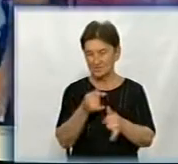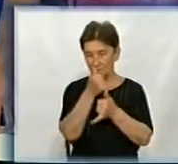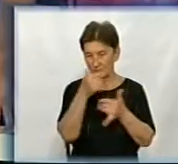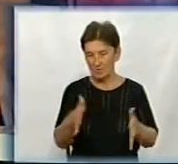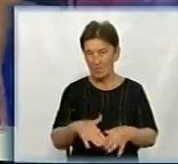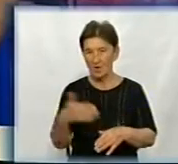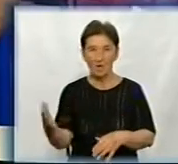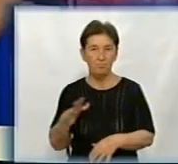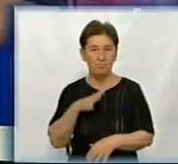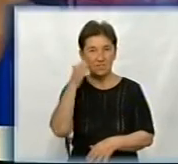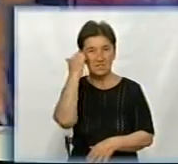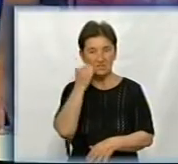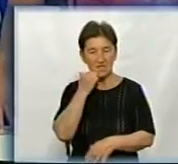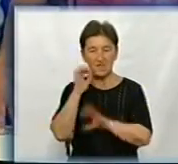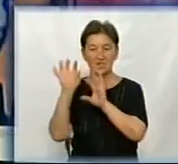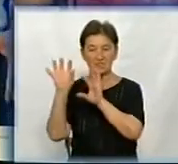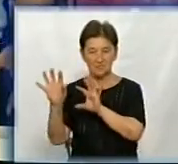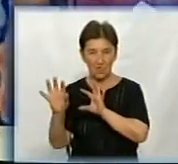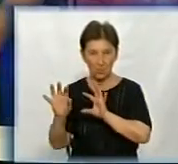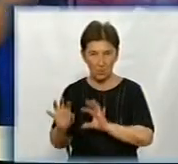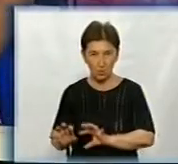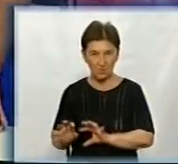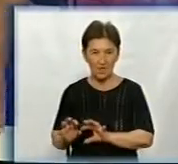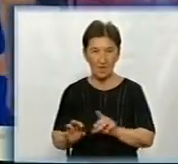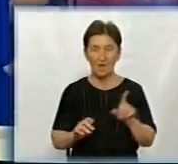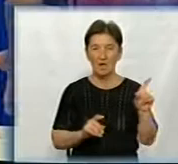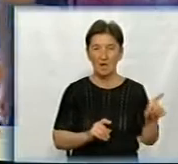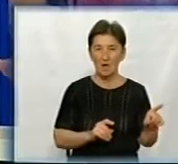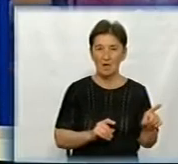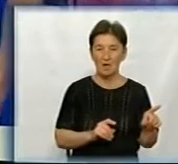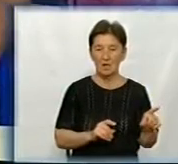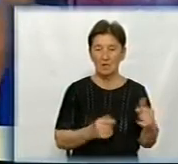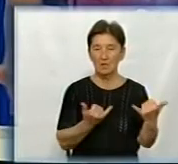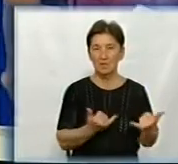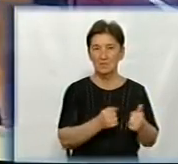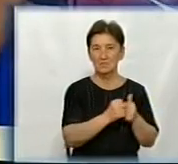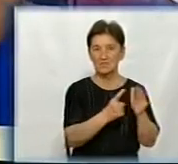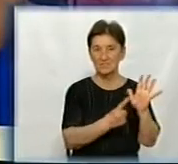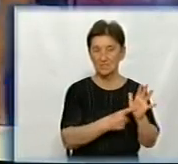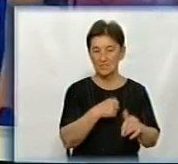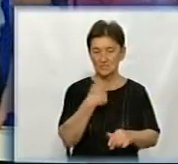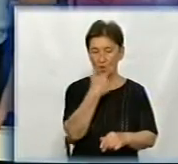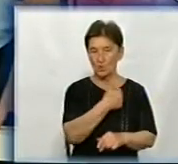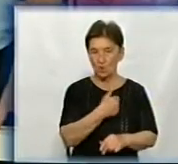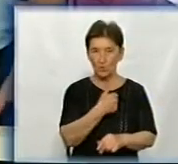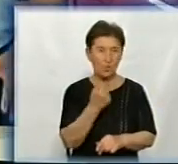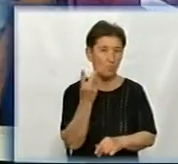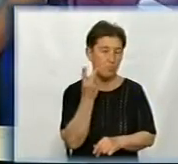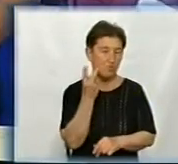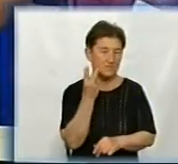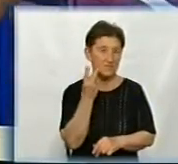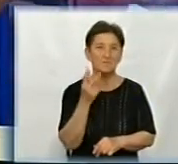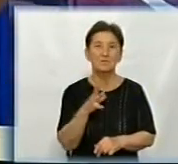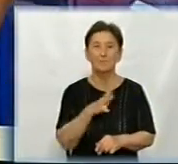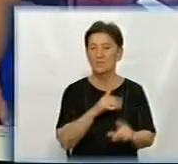раніше був старий закон, і ми працювали, застосовували ставку, оцінку і все. Ну, на 16 року постійно був